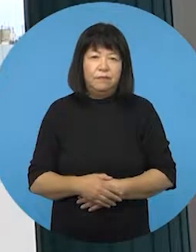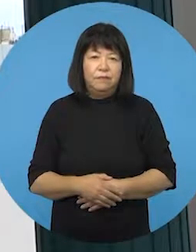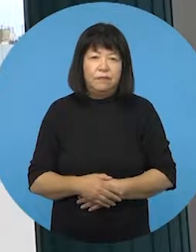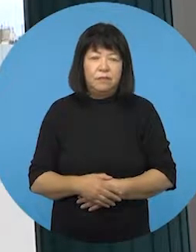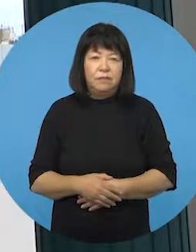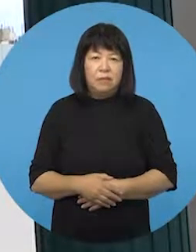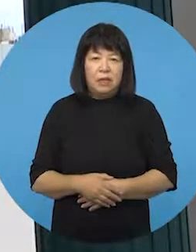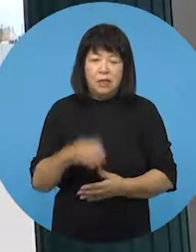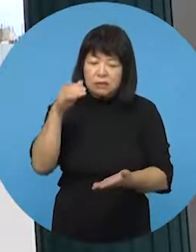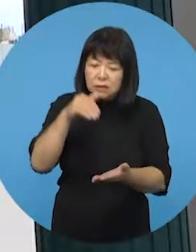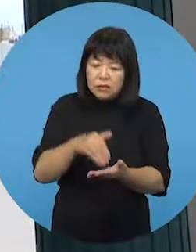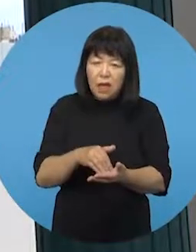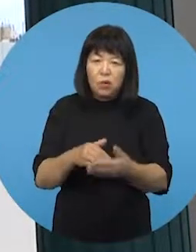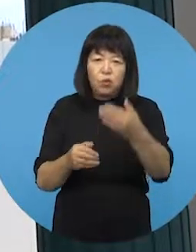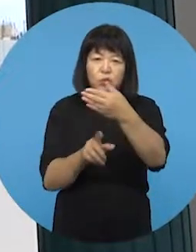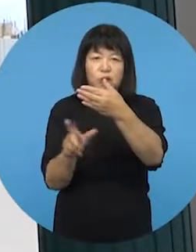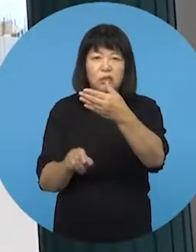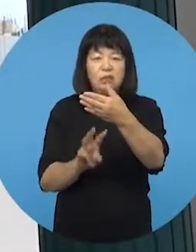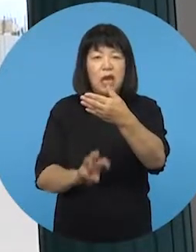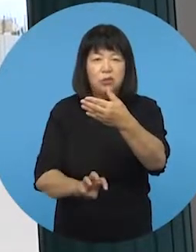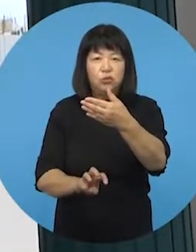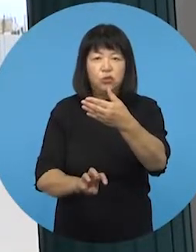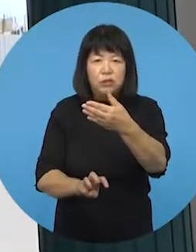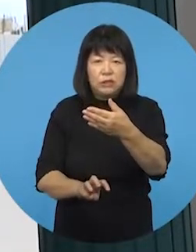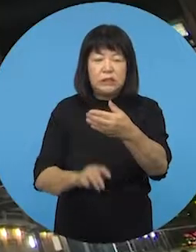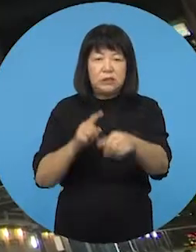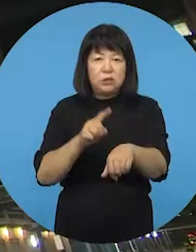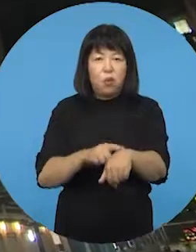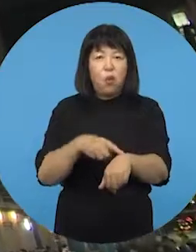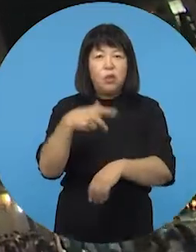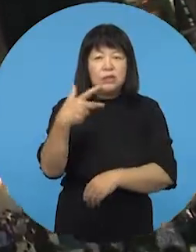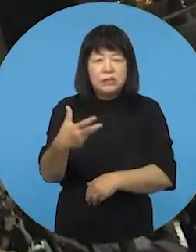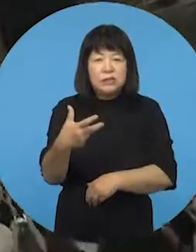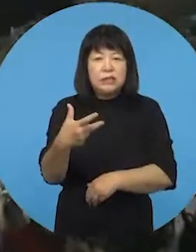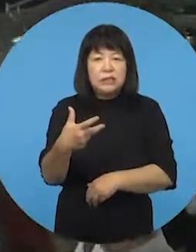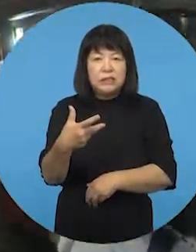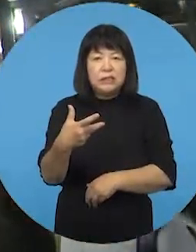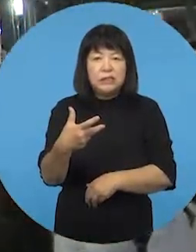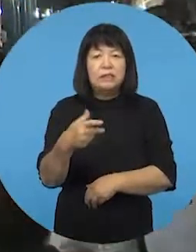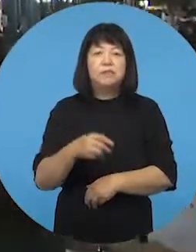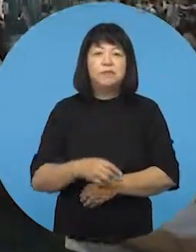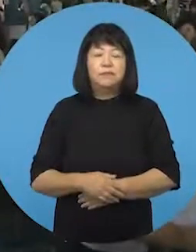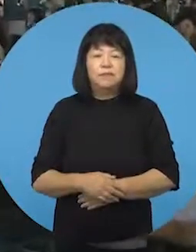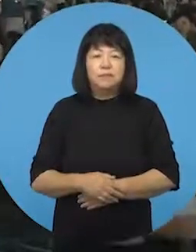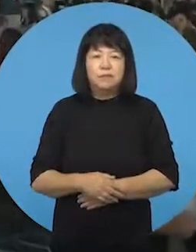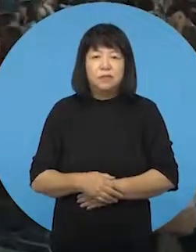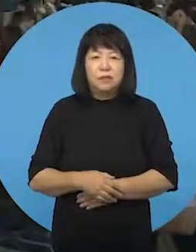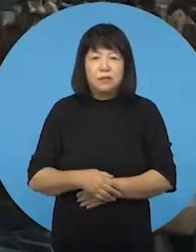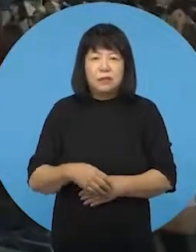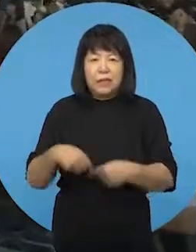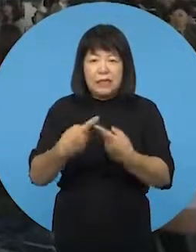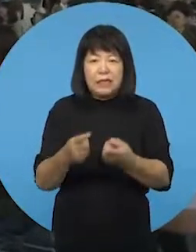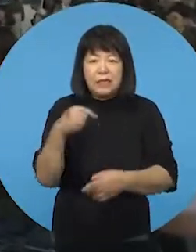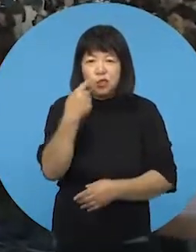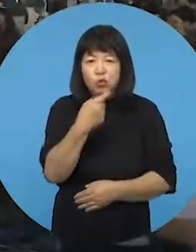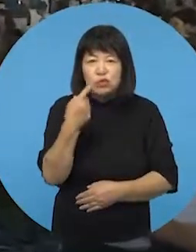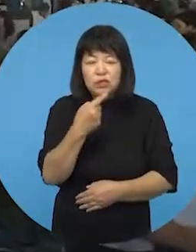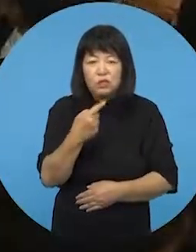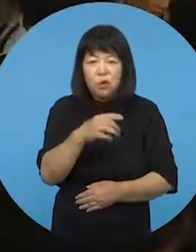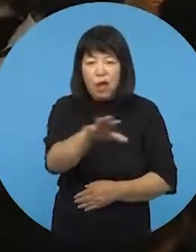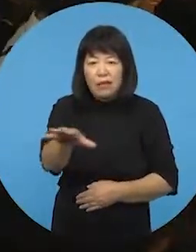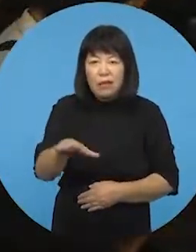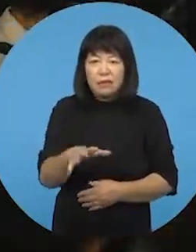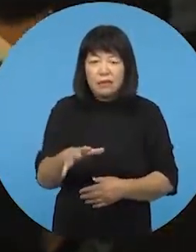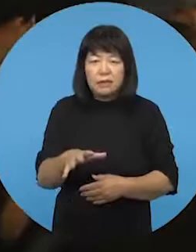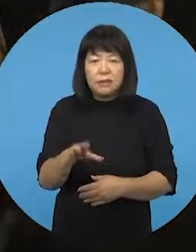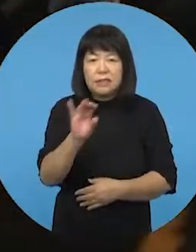営業最終日となる9月30日午後7時の閉店時には、入り口付近におよそ1000人もの人